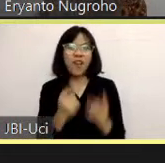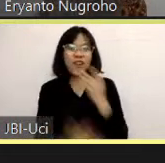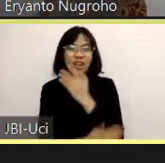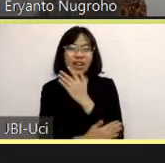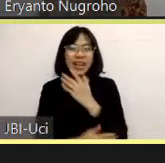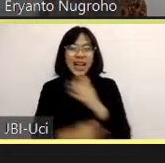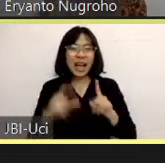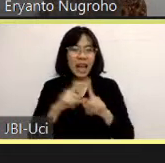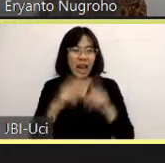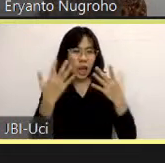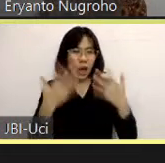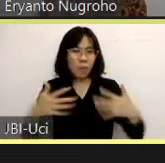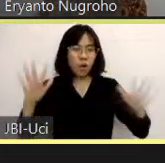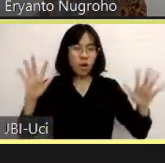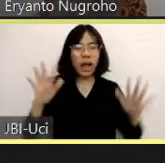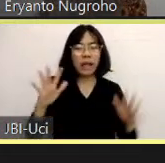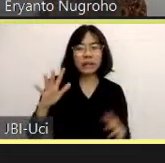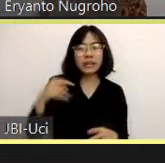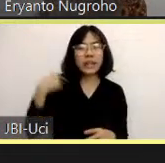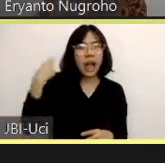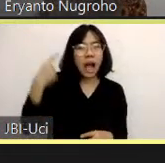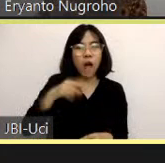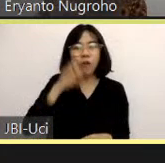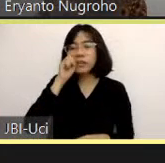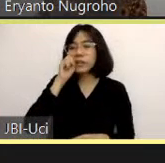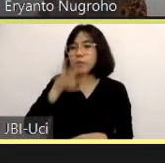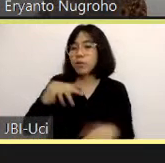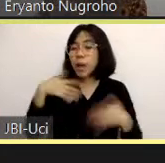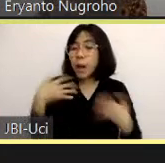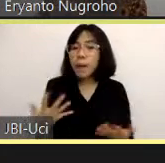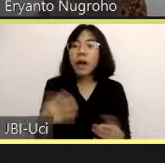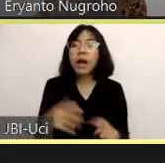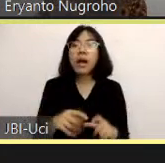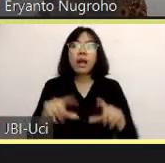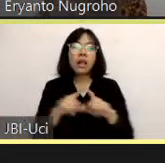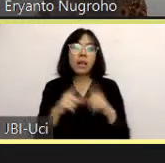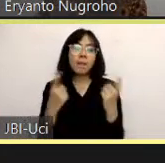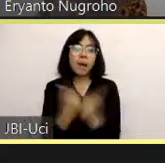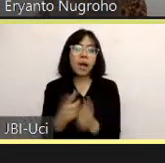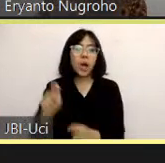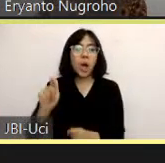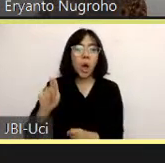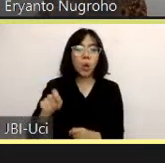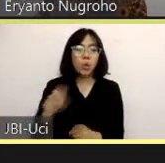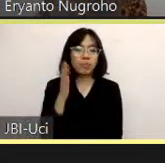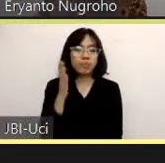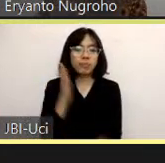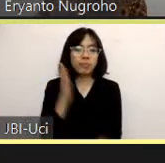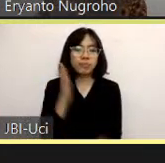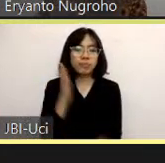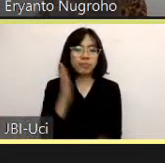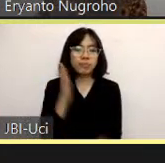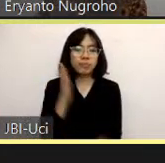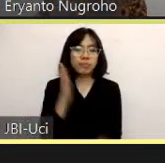powers itu dianggap sangat penting. Salah satunya adalah berhubungan dengan fungsi